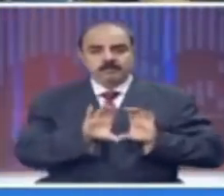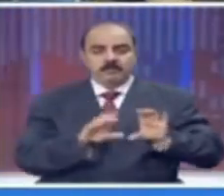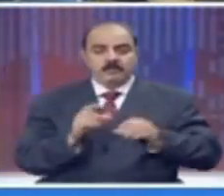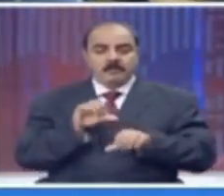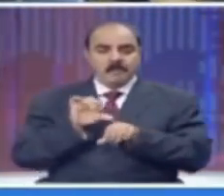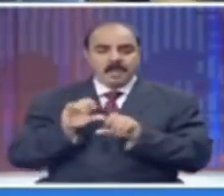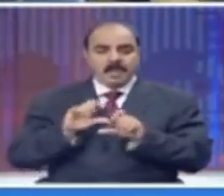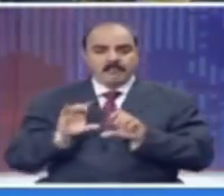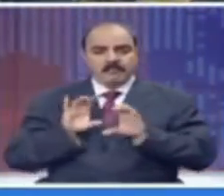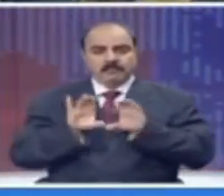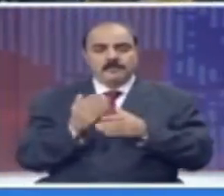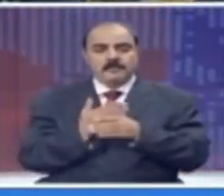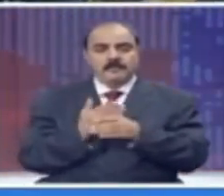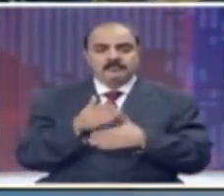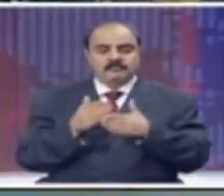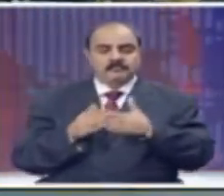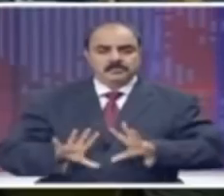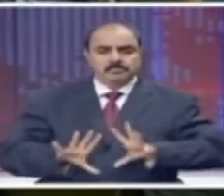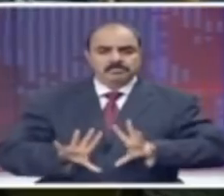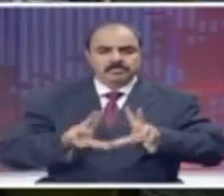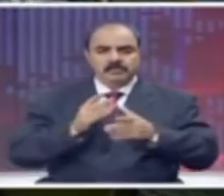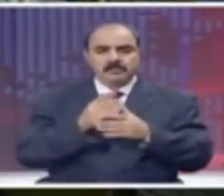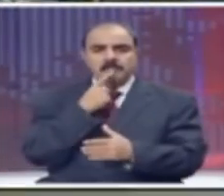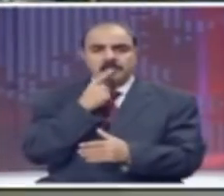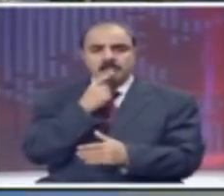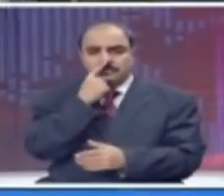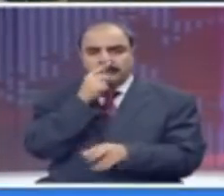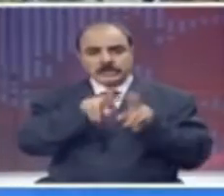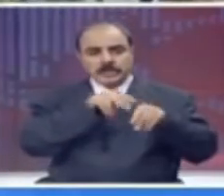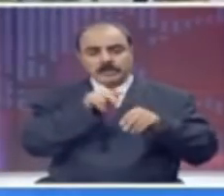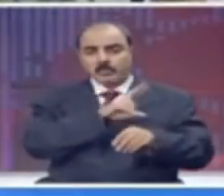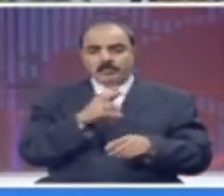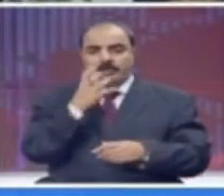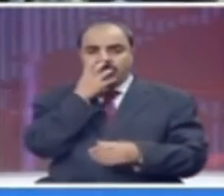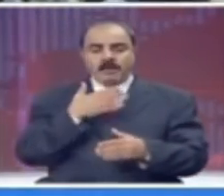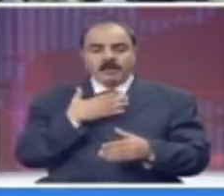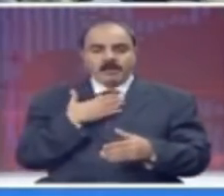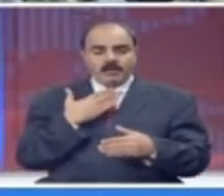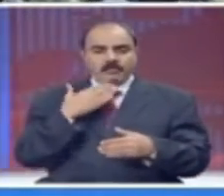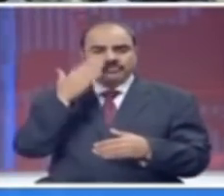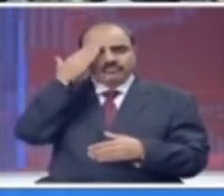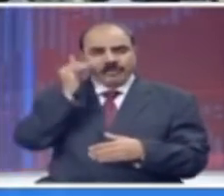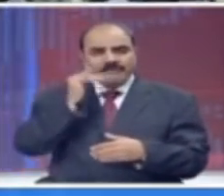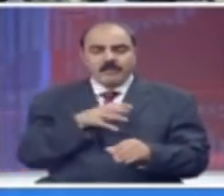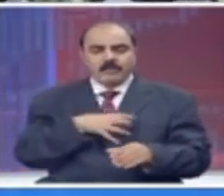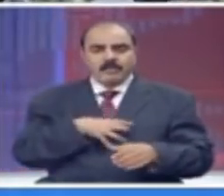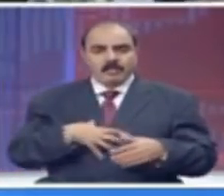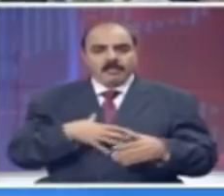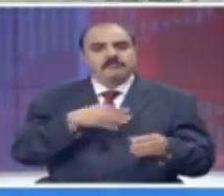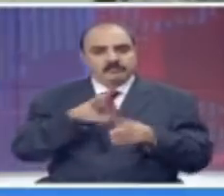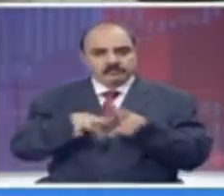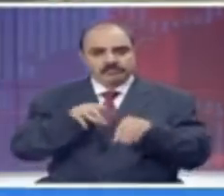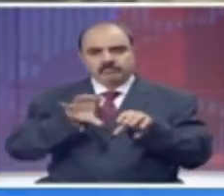المالية المحددة ضمن مبادرة البنك المركزي لرفع كفاءة وتطوير مستشفيات الحميات وتوفير المستلزمات